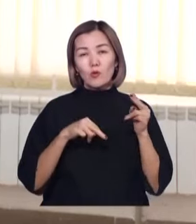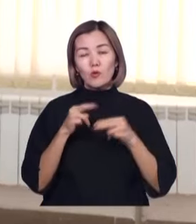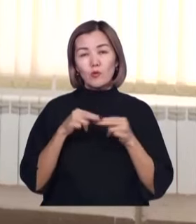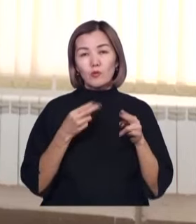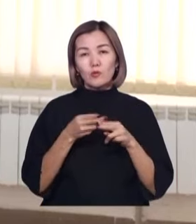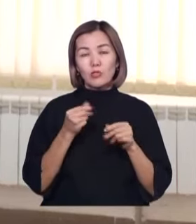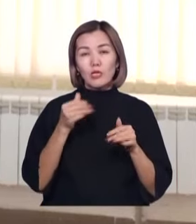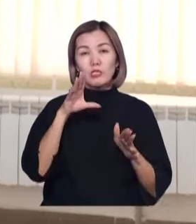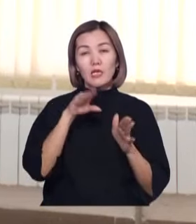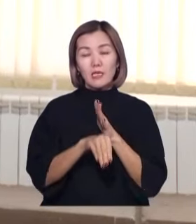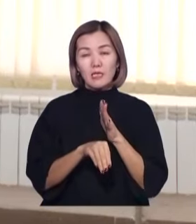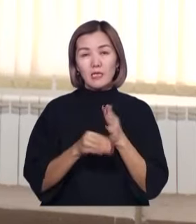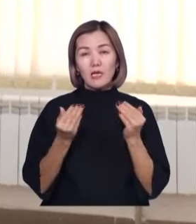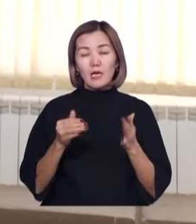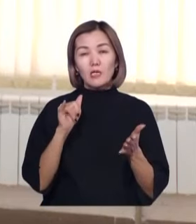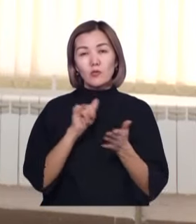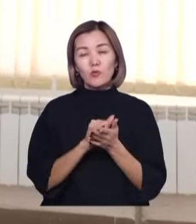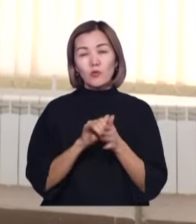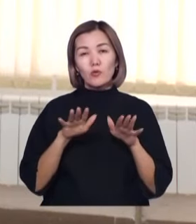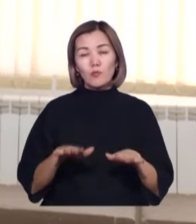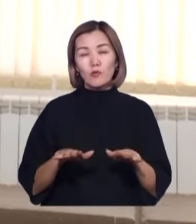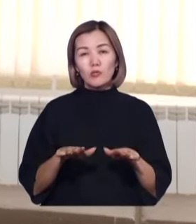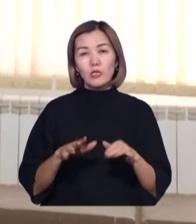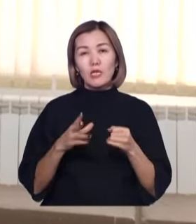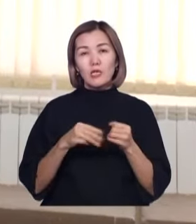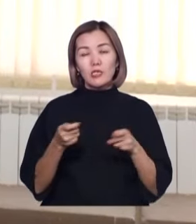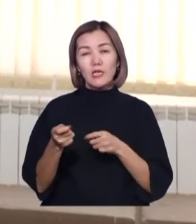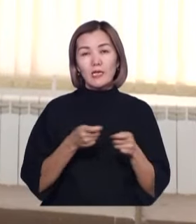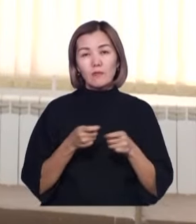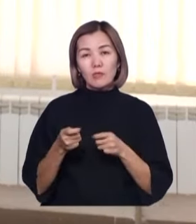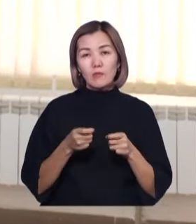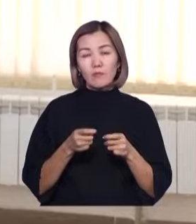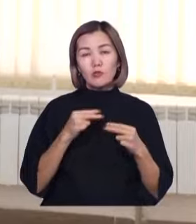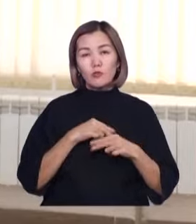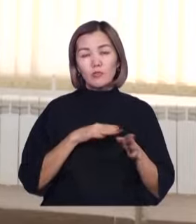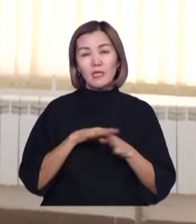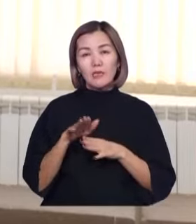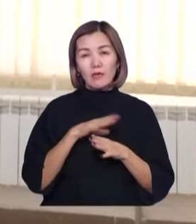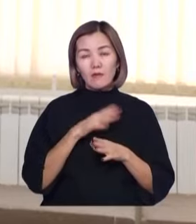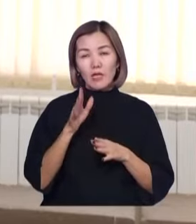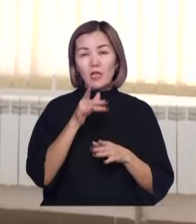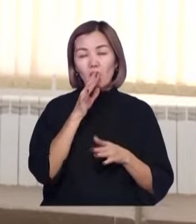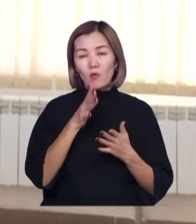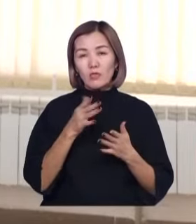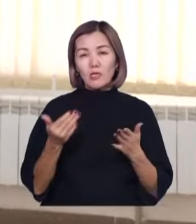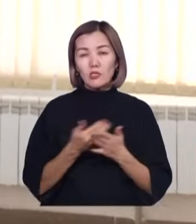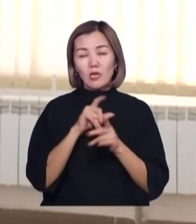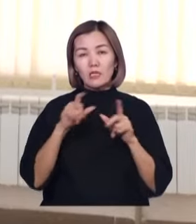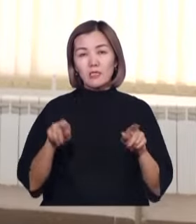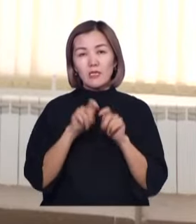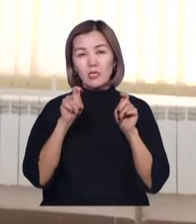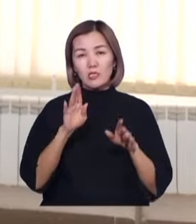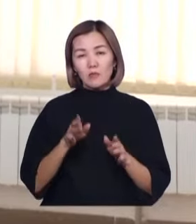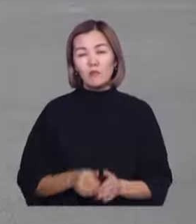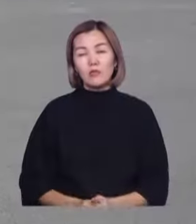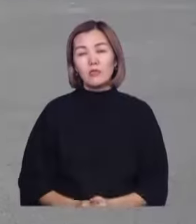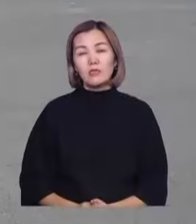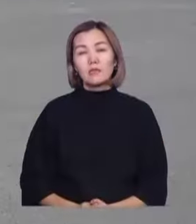қаржыға енеді. Қазір орналасатын орны бойынша да жергілікті әкімдіктермен жұмыс жасалып жатыр. Алдағы уақытта жаңа нысандар бой көтеретін